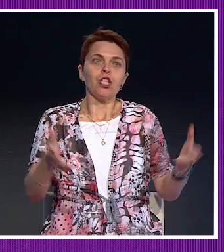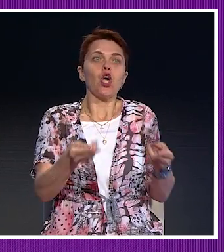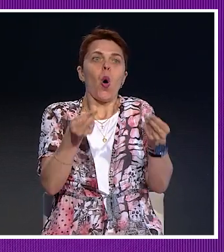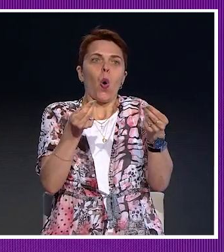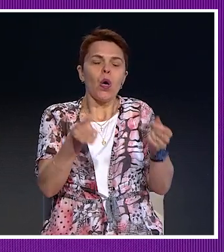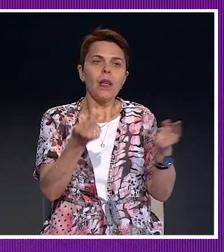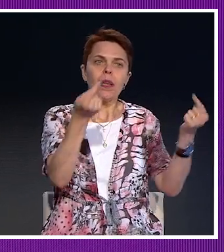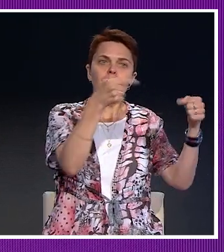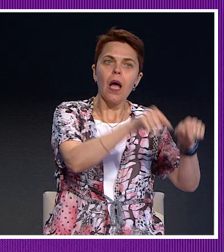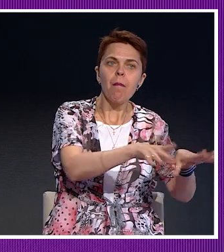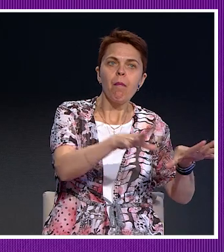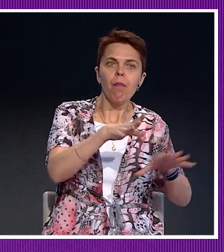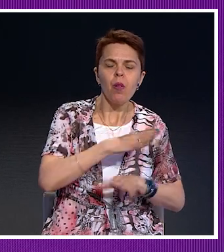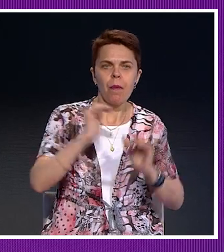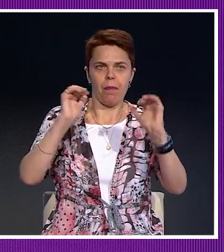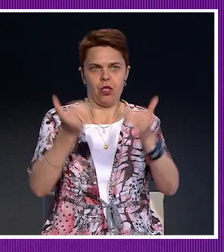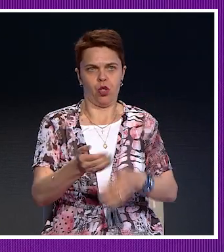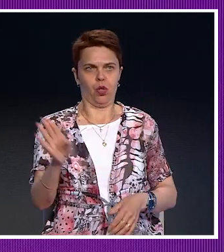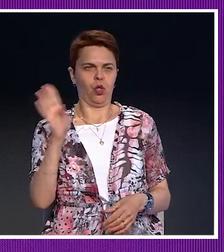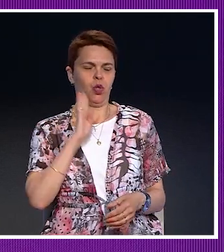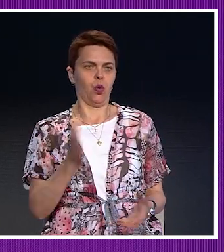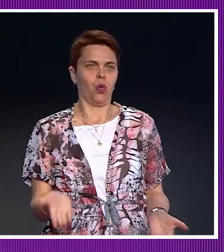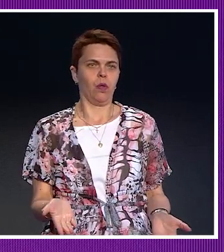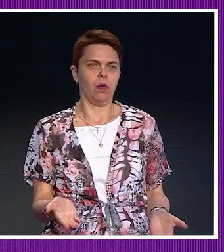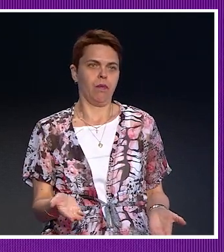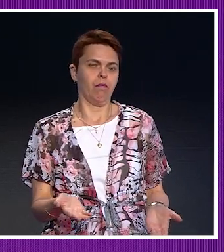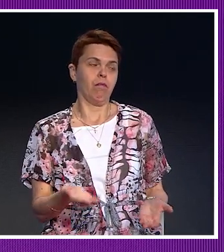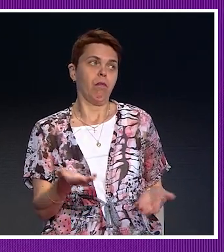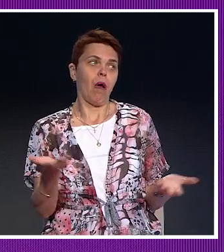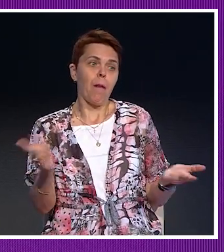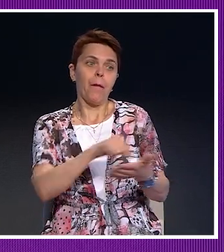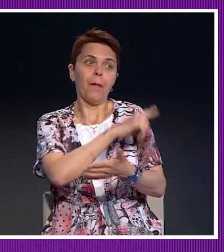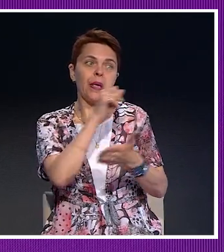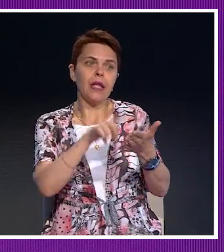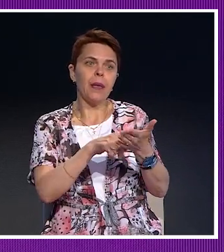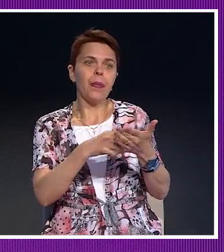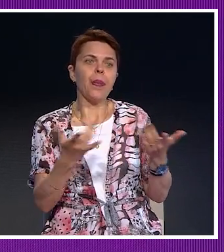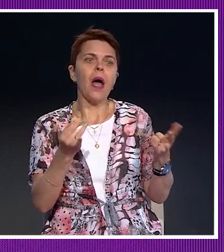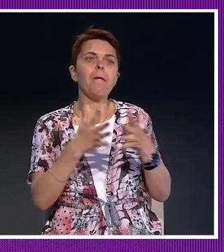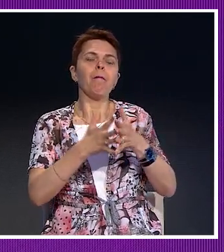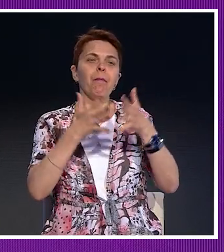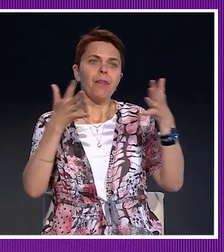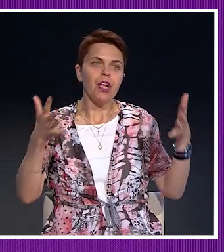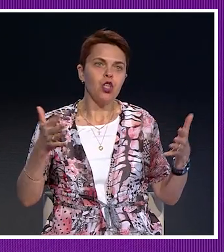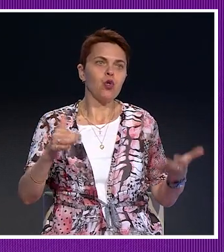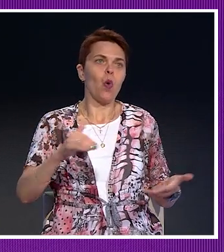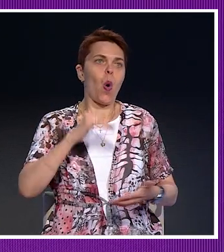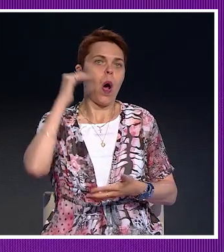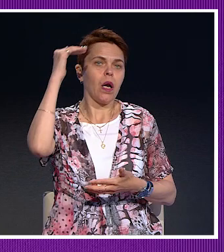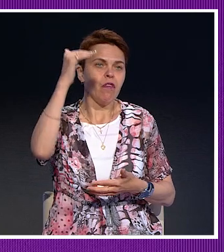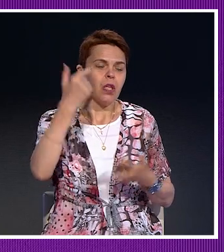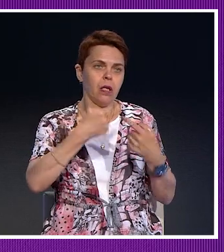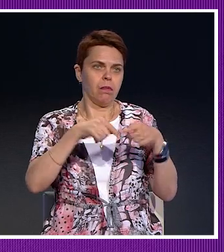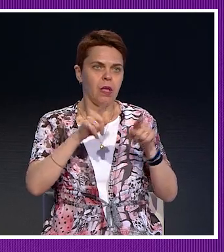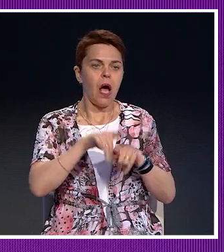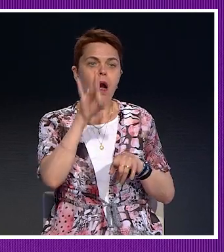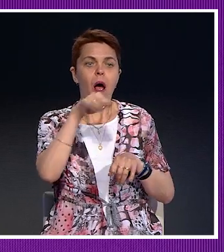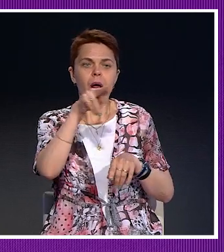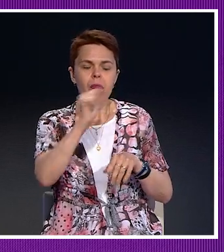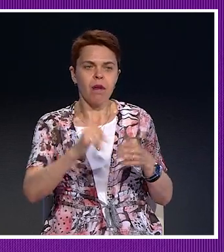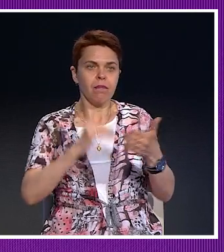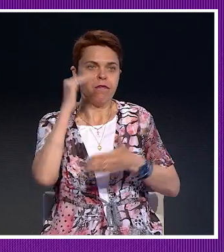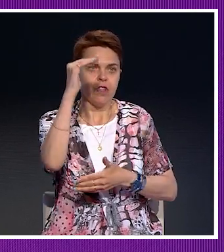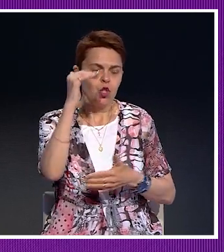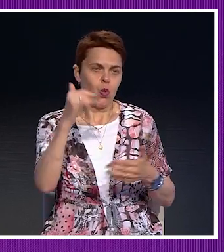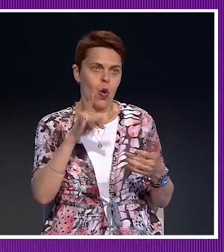грошей, от там було і найменше жінок. Тобто питання найбільшого рівня, ради найвищих рівнів